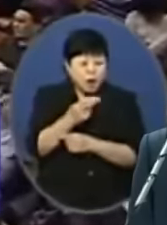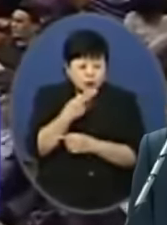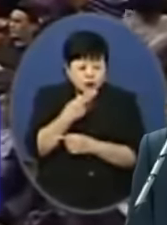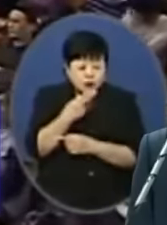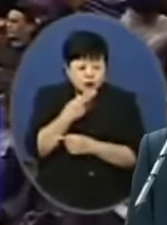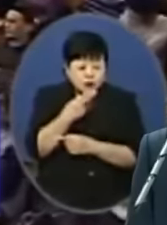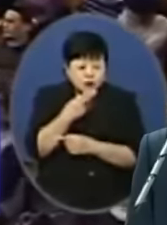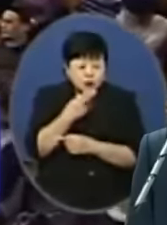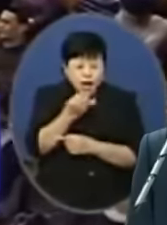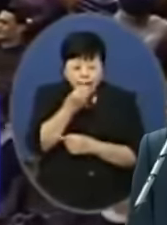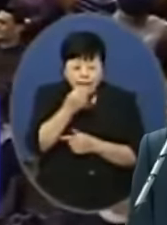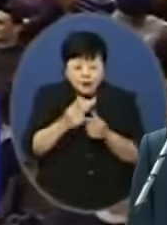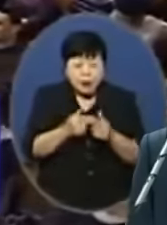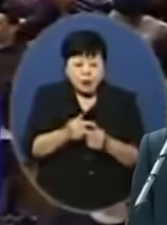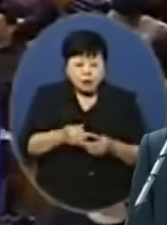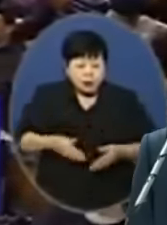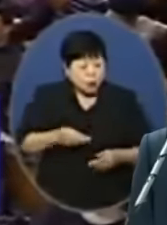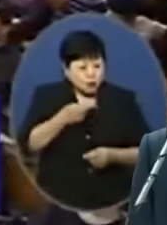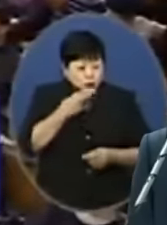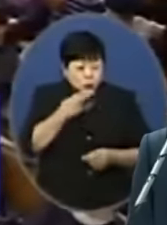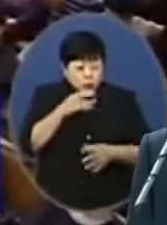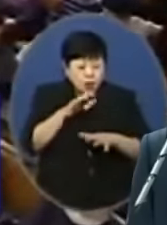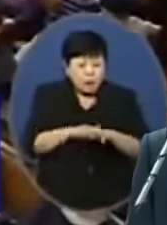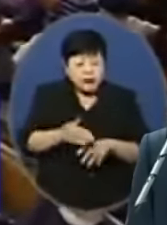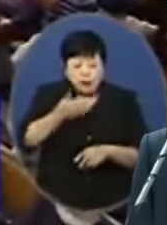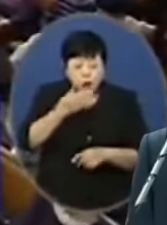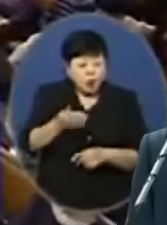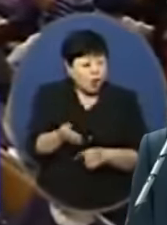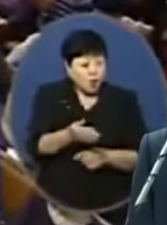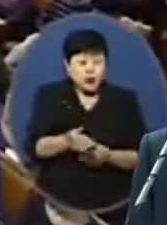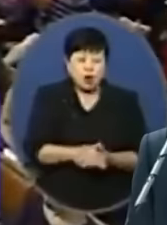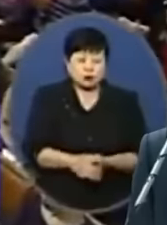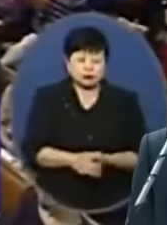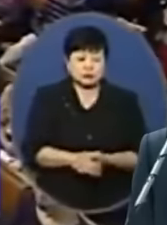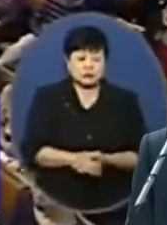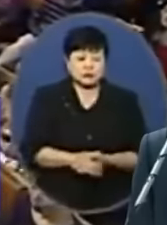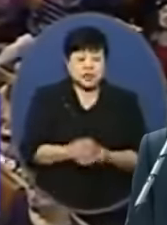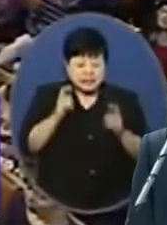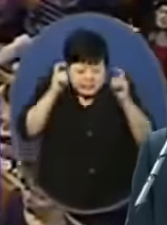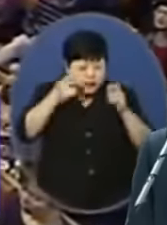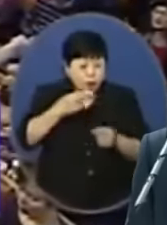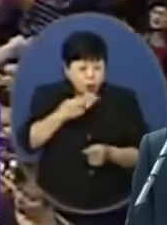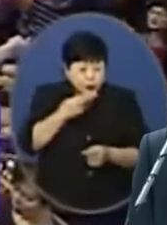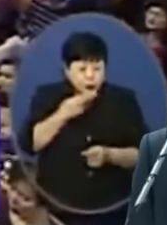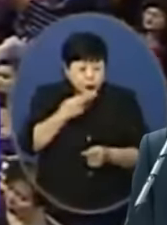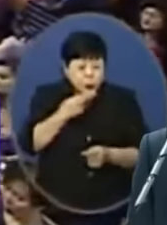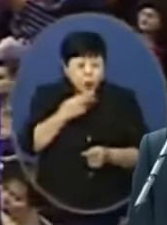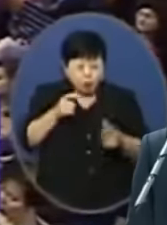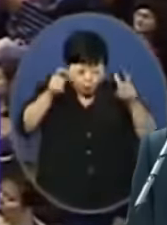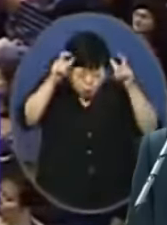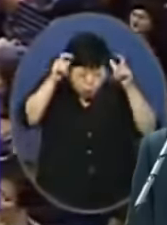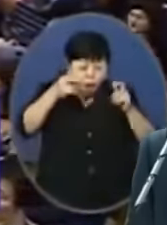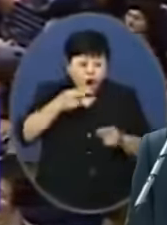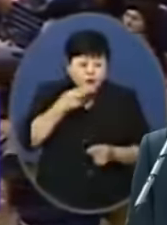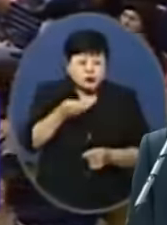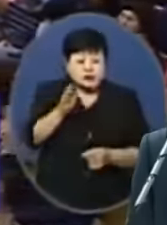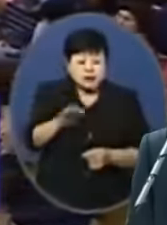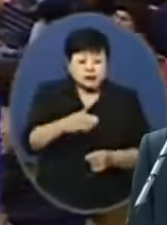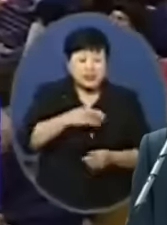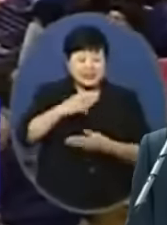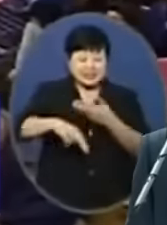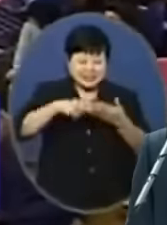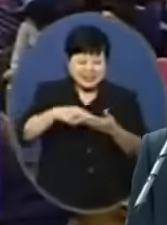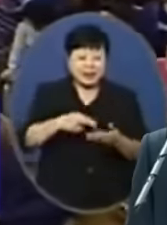없으며 감람나무에 소출이 없으며 밭에 먹을 것이 없으며 우리의 양이 없으며 외양간에 소가 없을지라도